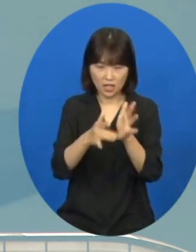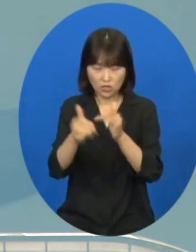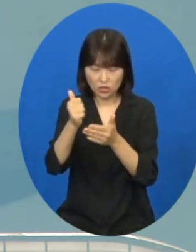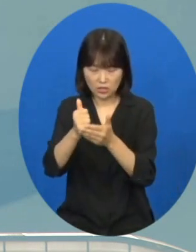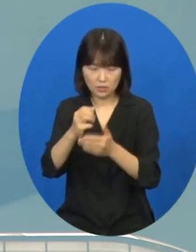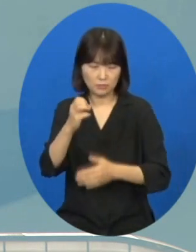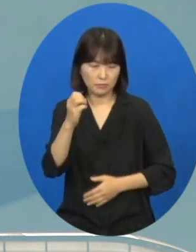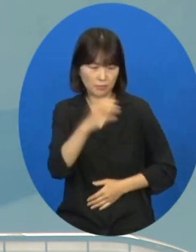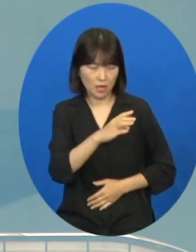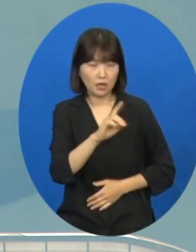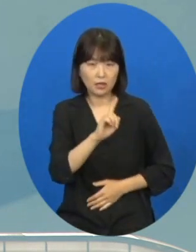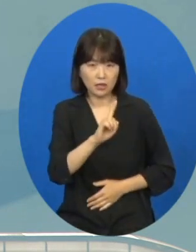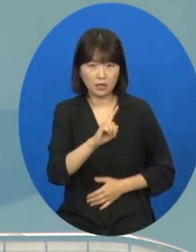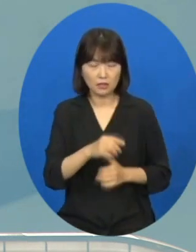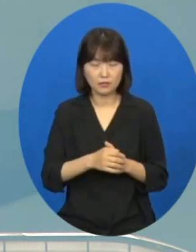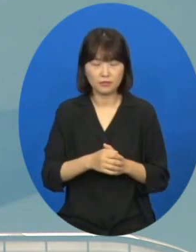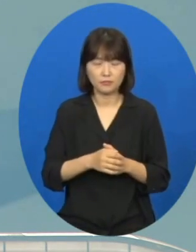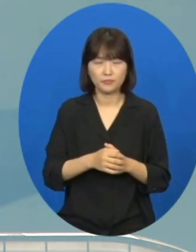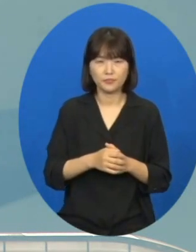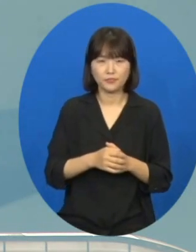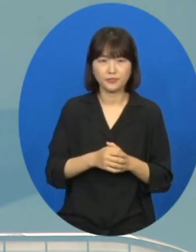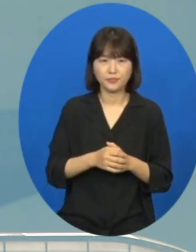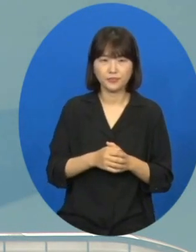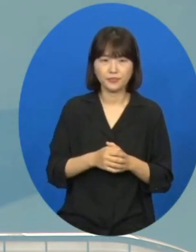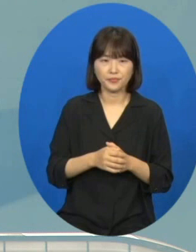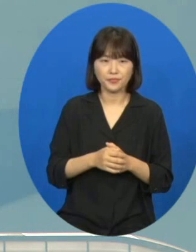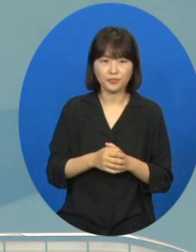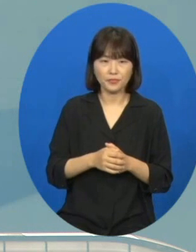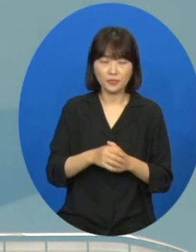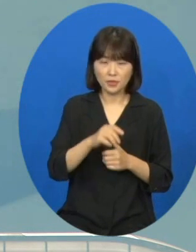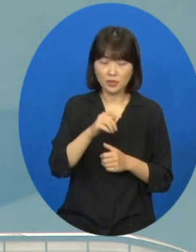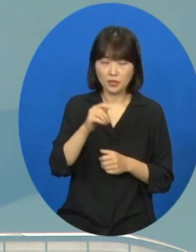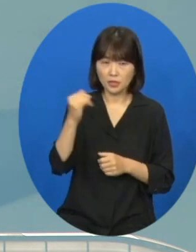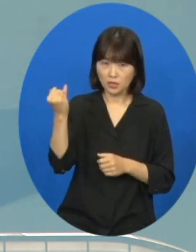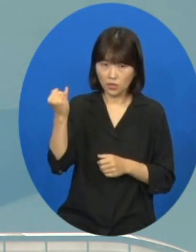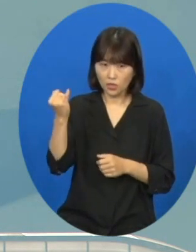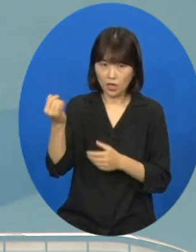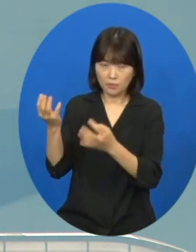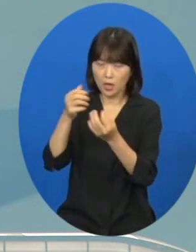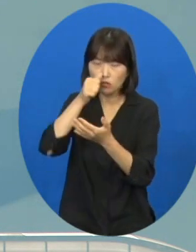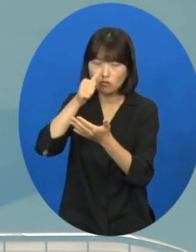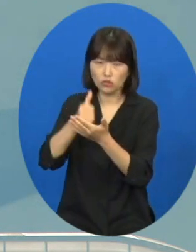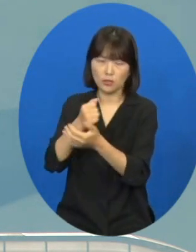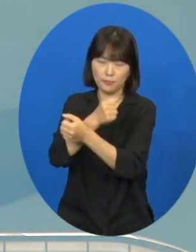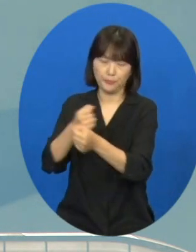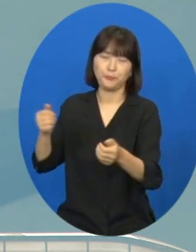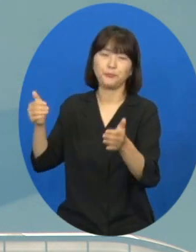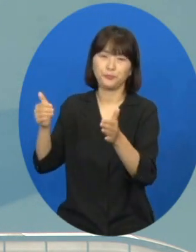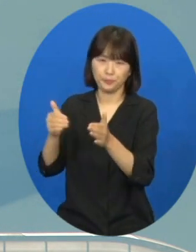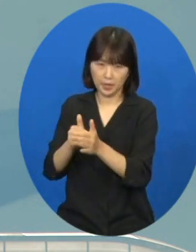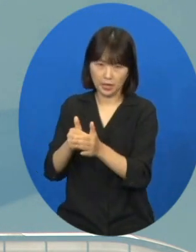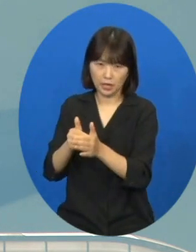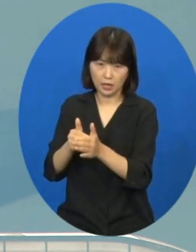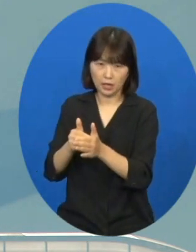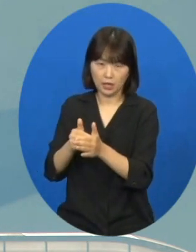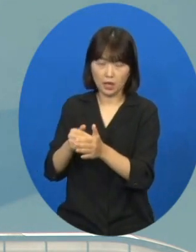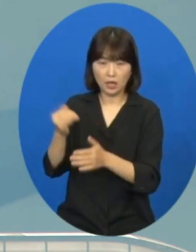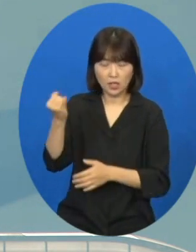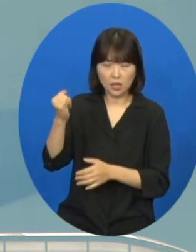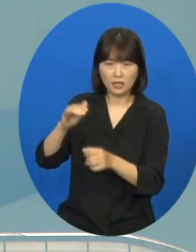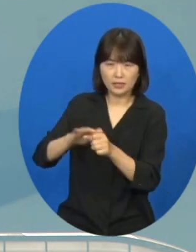하신 말씀이에요. 누가복음 7장 47절에 저의 많은 죄가 사하여 줬도다. 이는